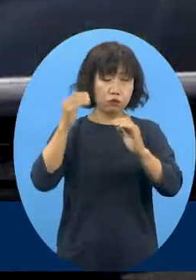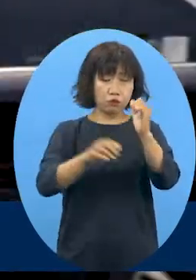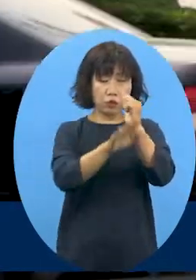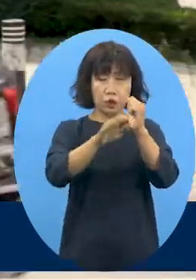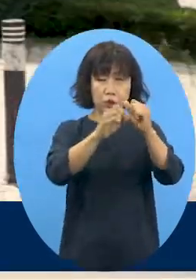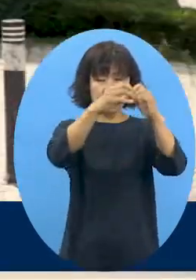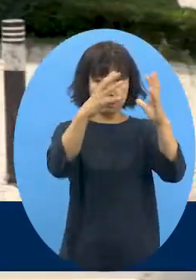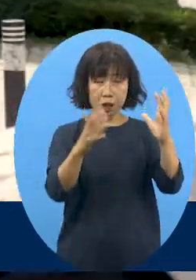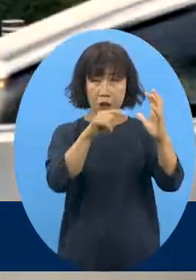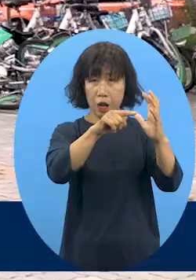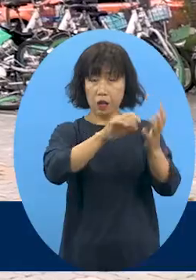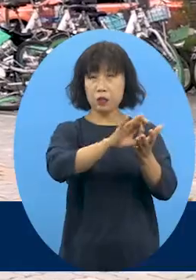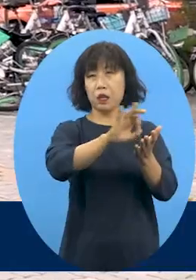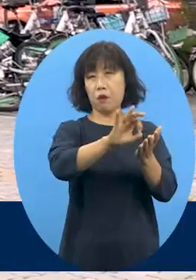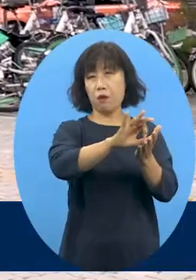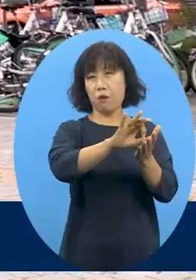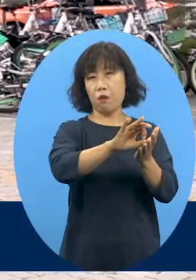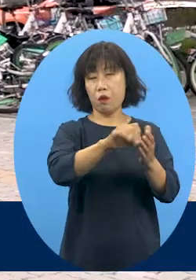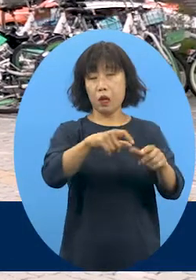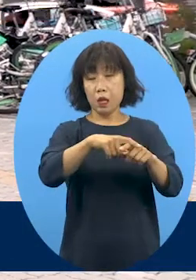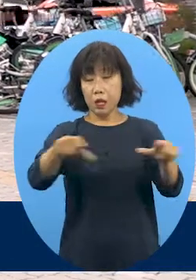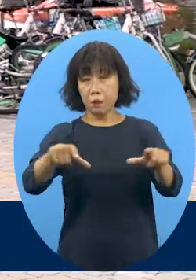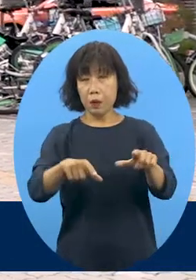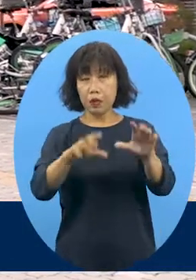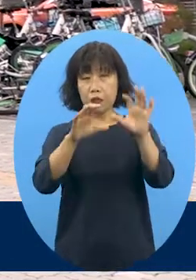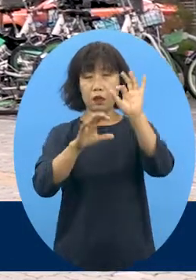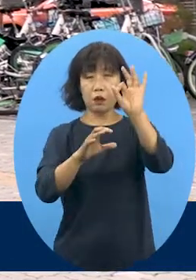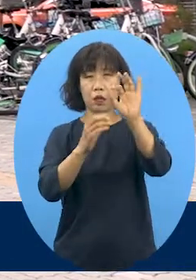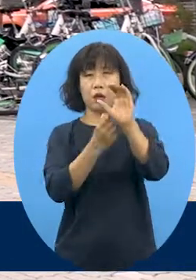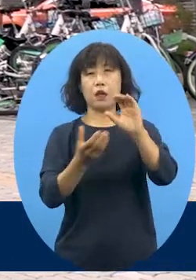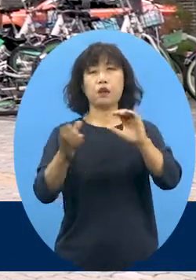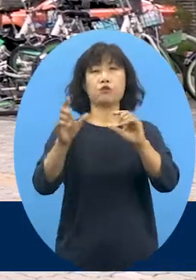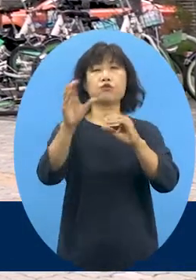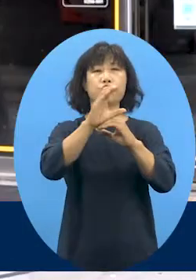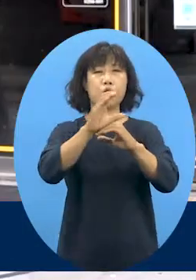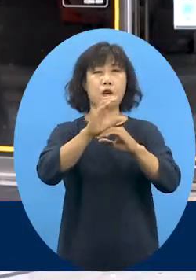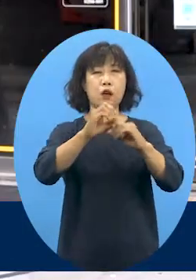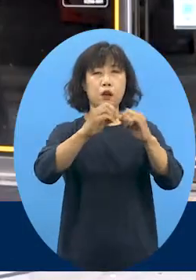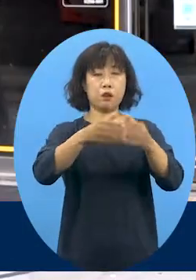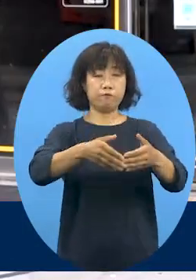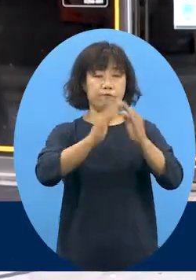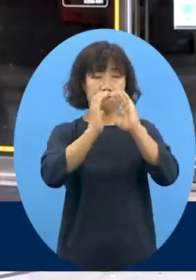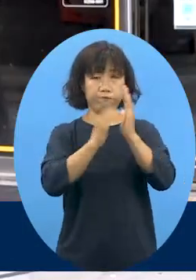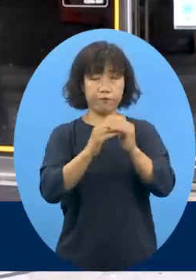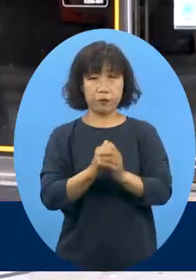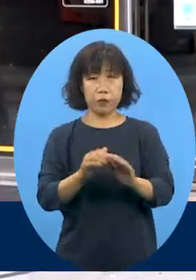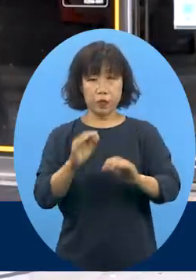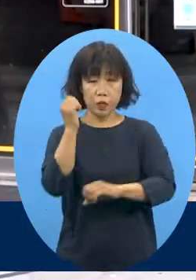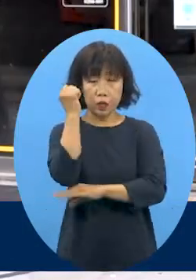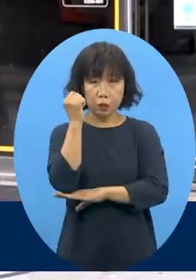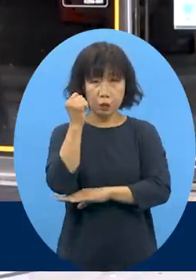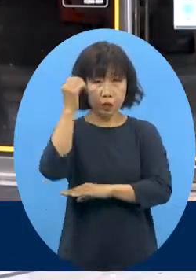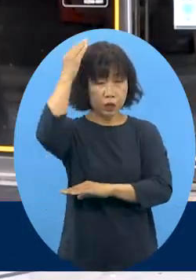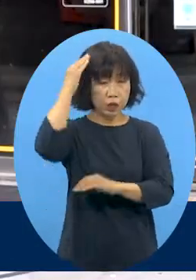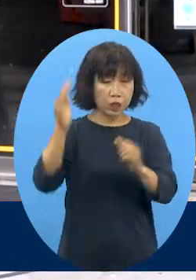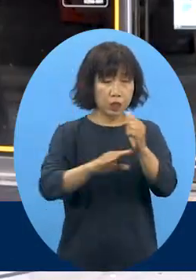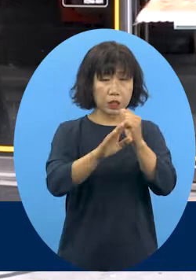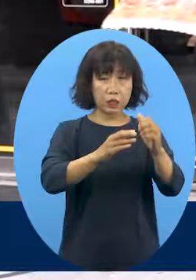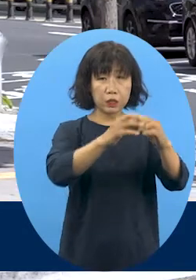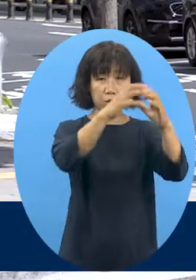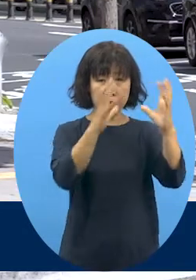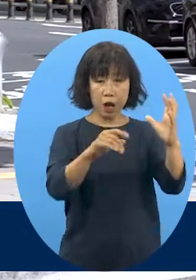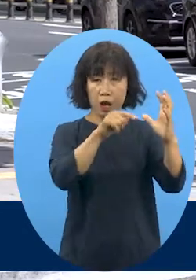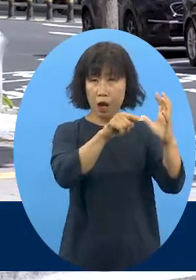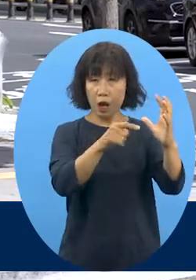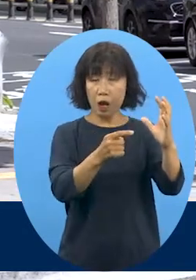2021년 폭염 대책으로 일반 그늘막 10개소 를 추가 설치했습니다 특히 기존의 일반 그늘막 이외에